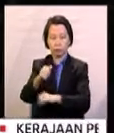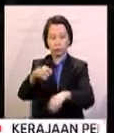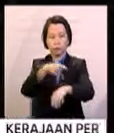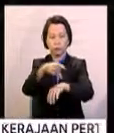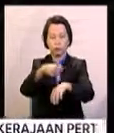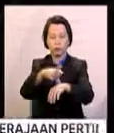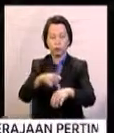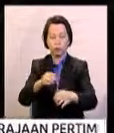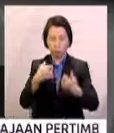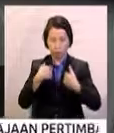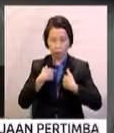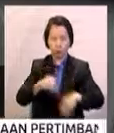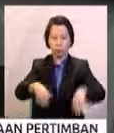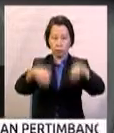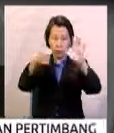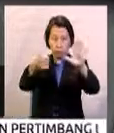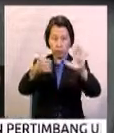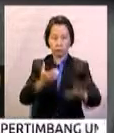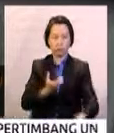keseluruhannyaang